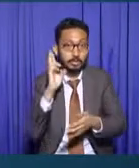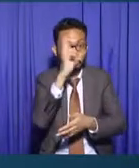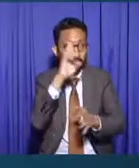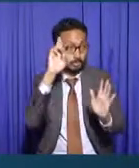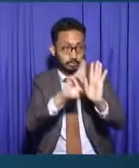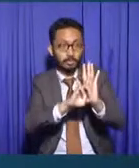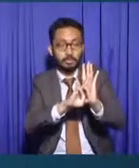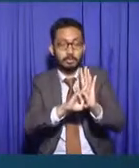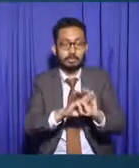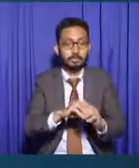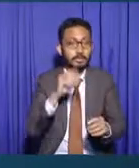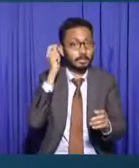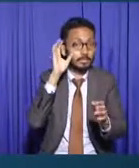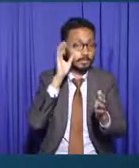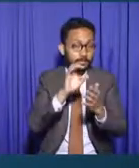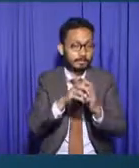tadi